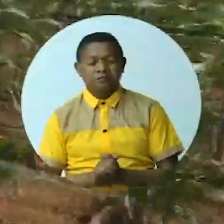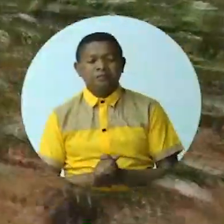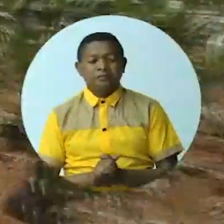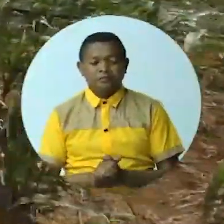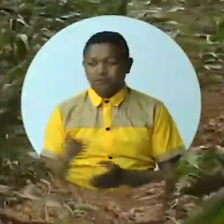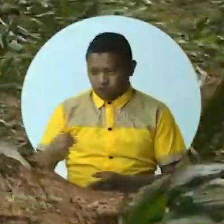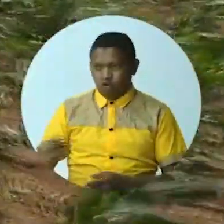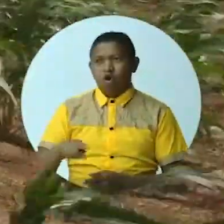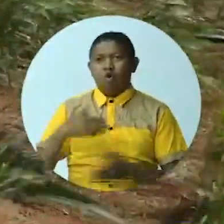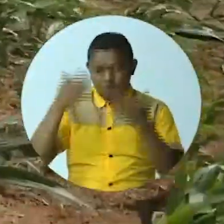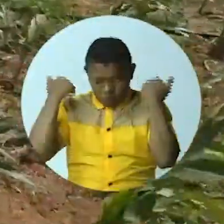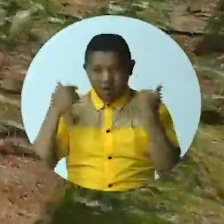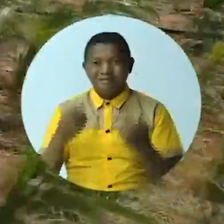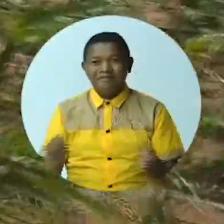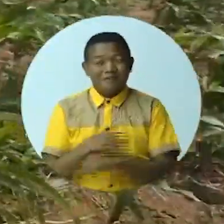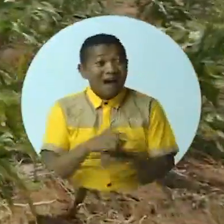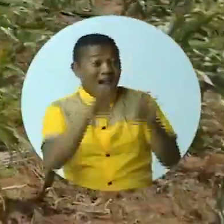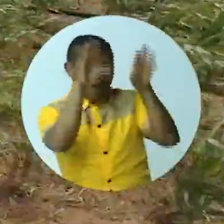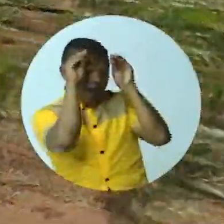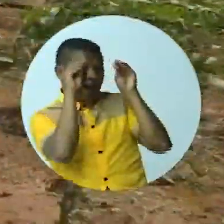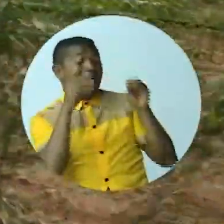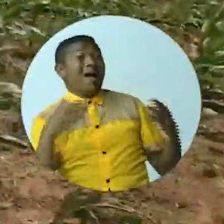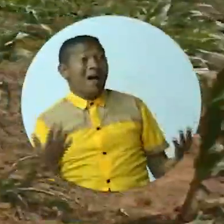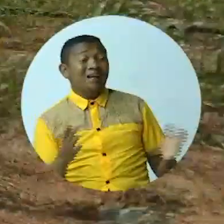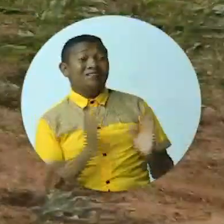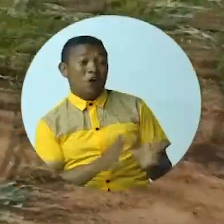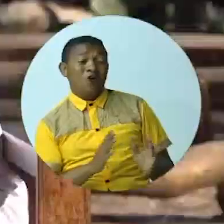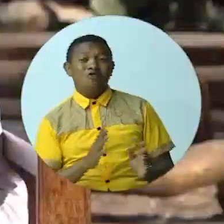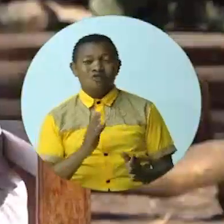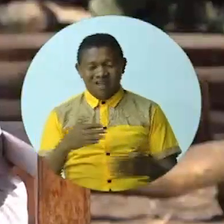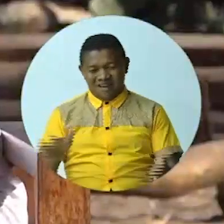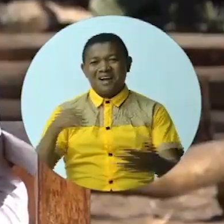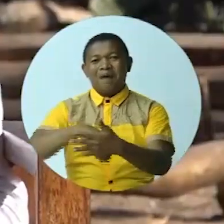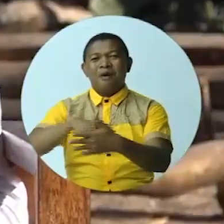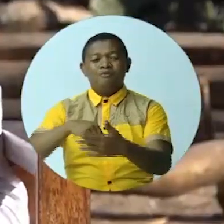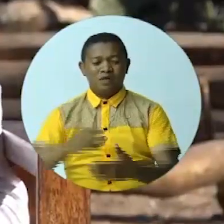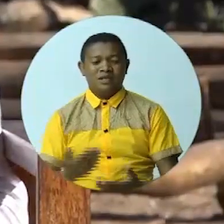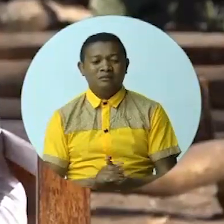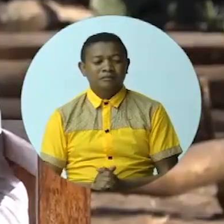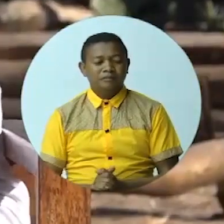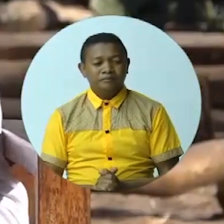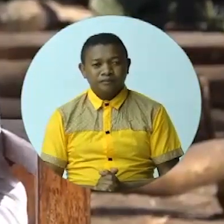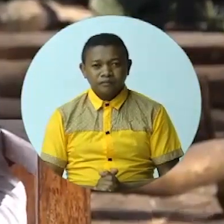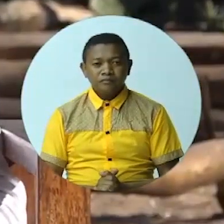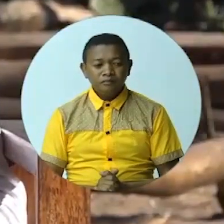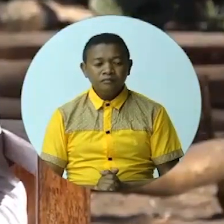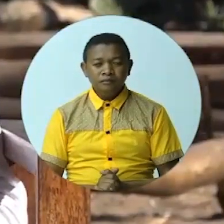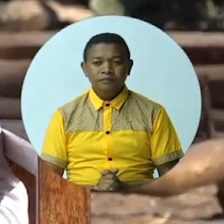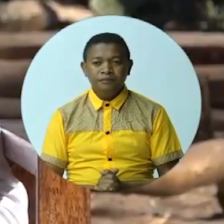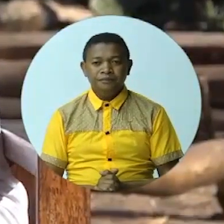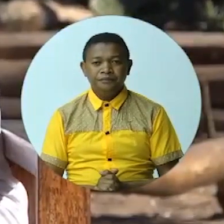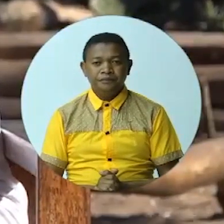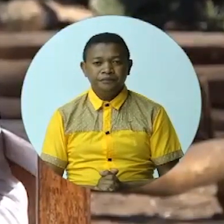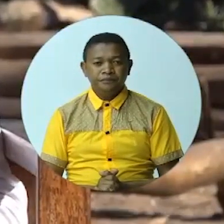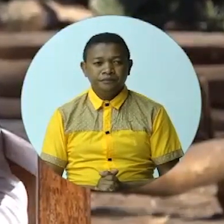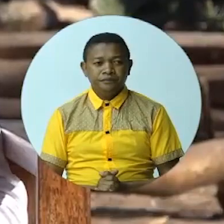a mamboly a sy mamokany zavatra hitatsika androaty omaly tamin'ireo